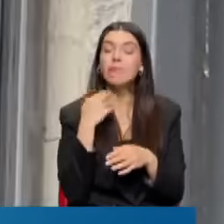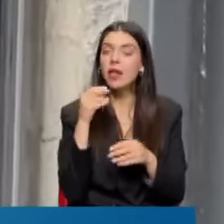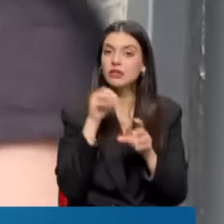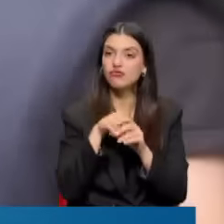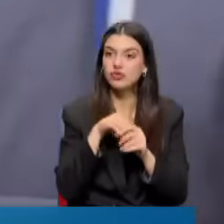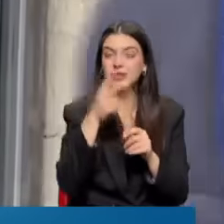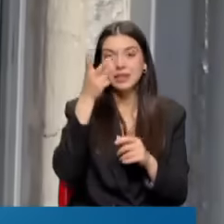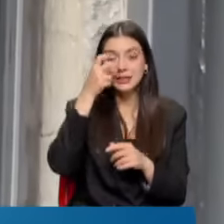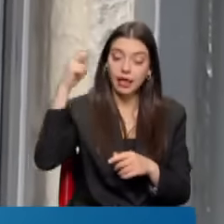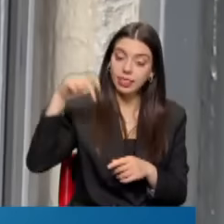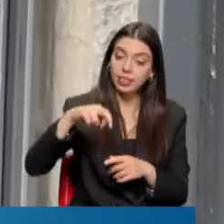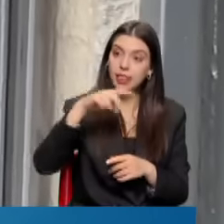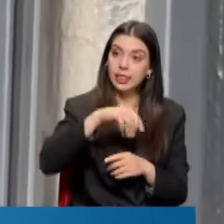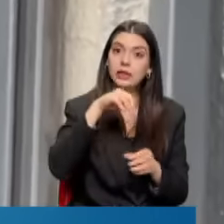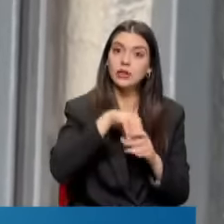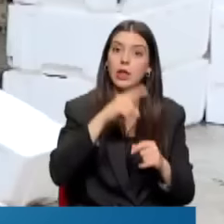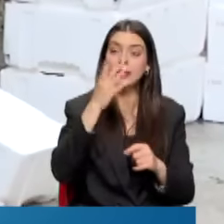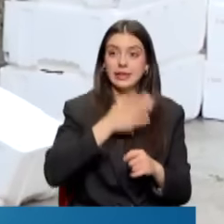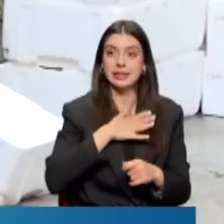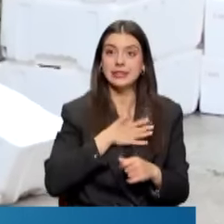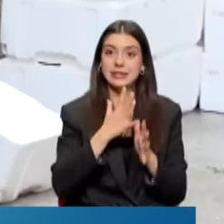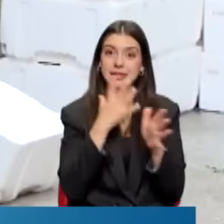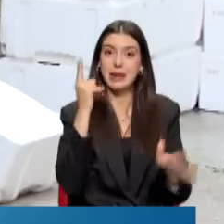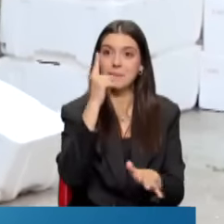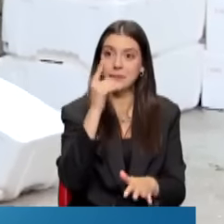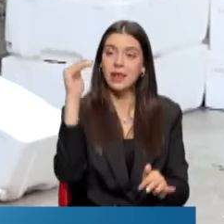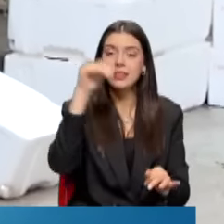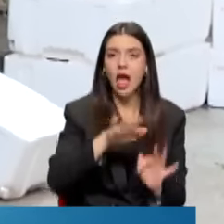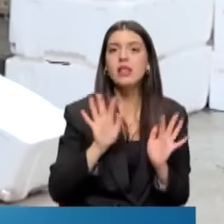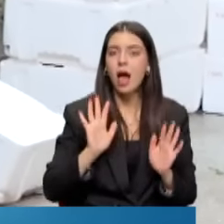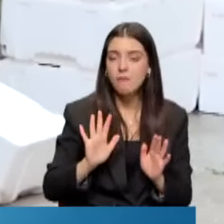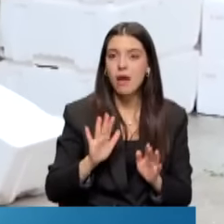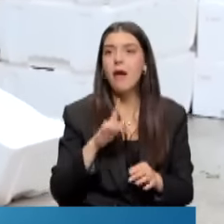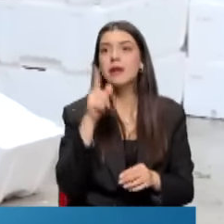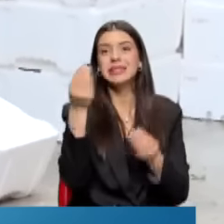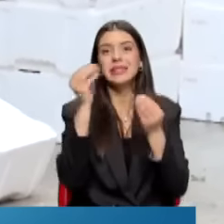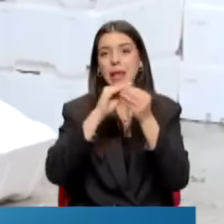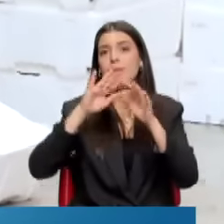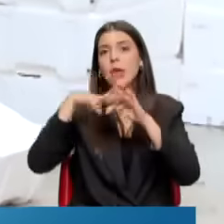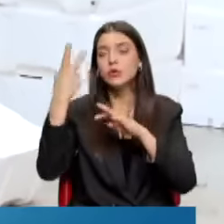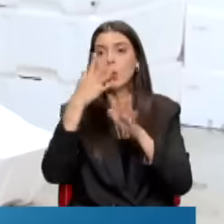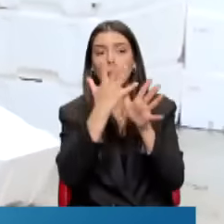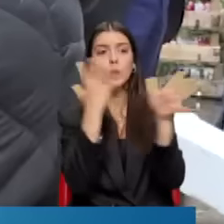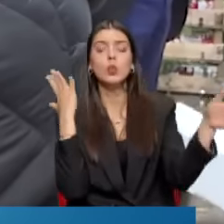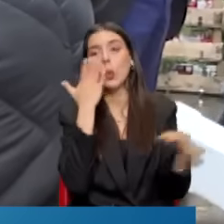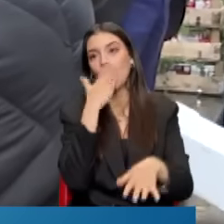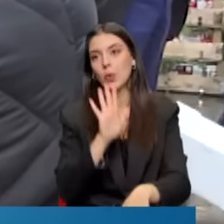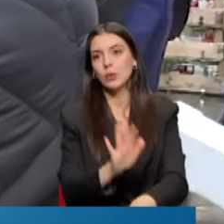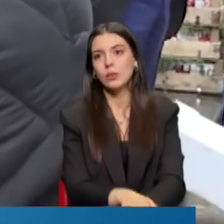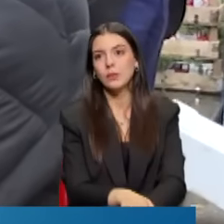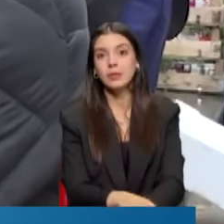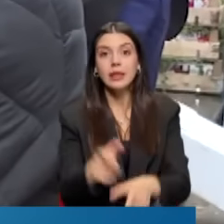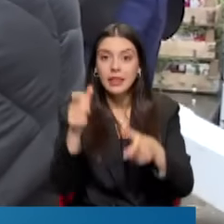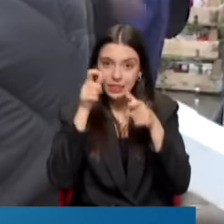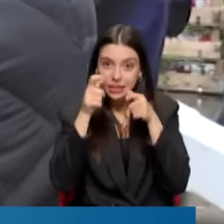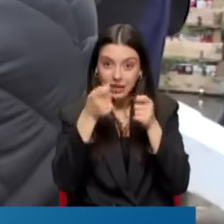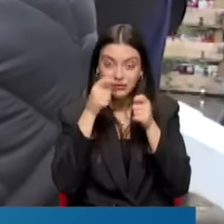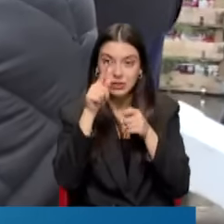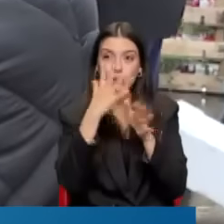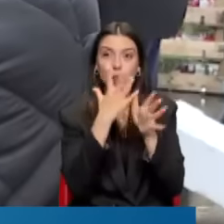gelebildi birinci sırayı aldı ama zaten et Süt Kurumu önünde son zam sonrası beklediği o kuyruk yoktu dikkat ederseniz kuyruklar